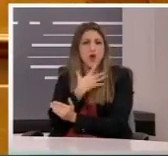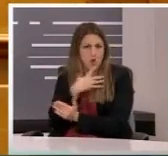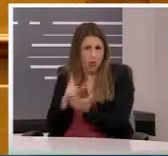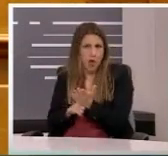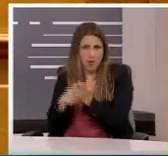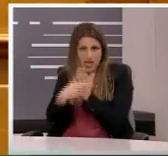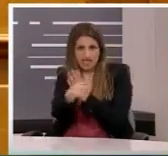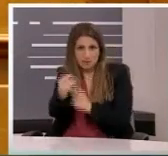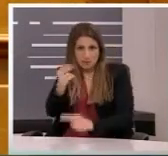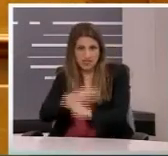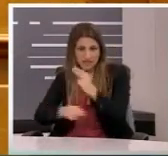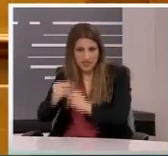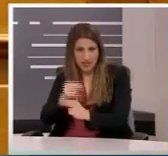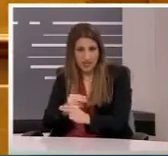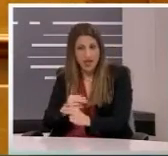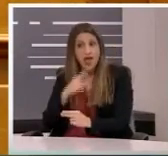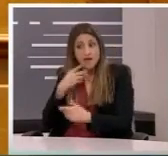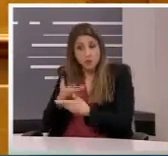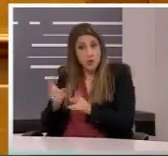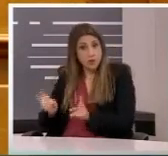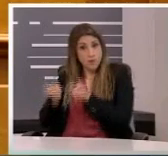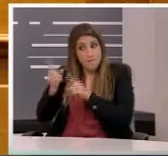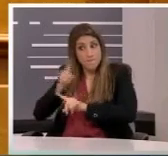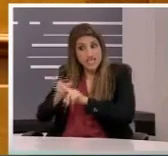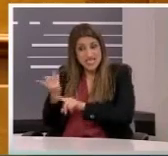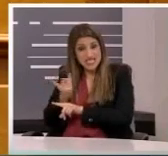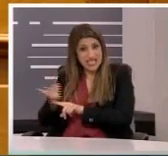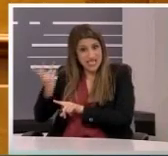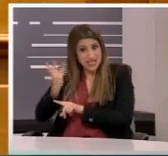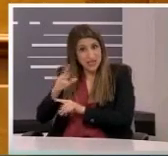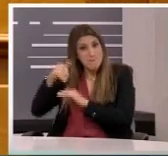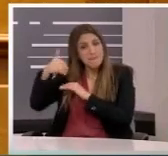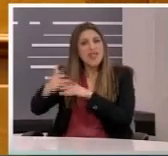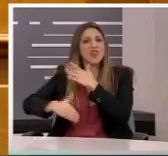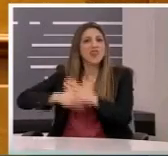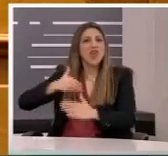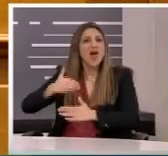ψηφίσει, μπορεί να γίνει μόνο στην επακροατηρίο διαδικασία? Εσείς το ψηφίσατε, δεν το ψηφίσαμε εμείς.